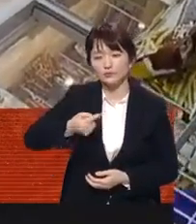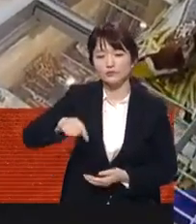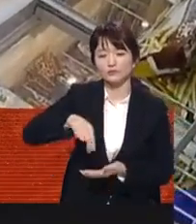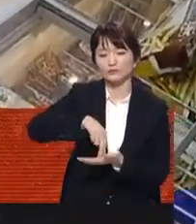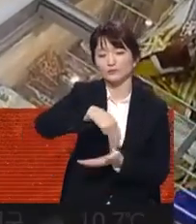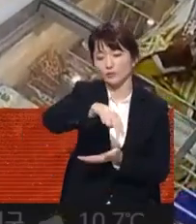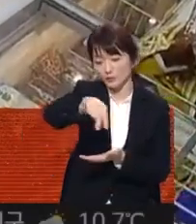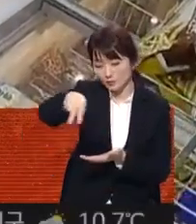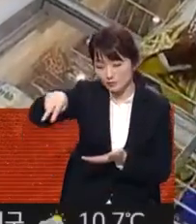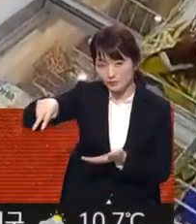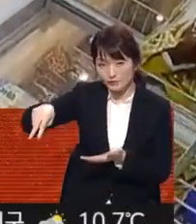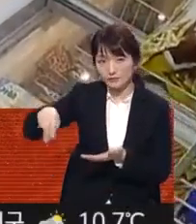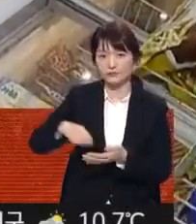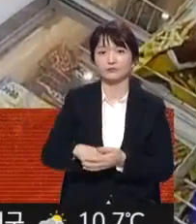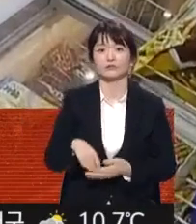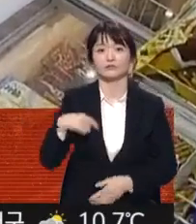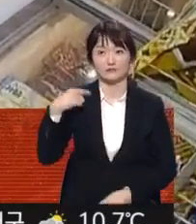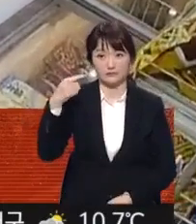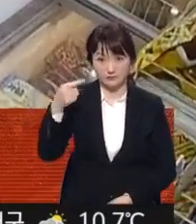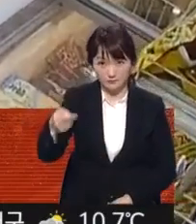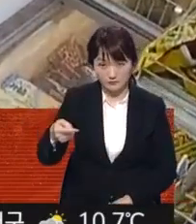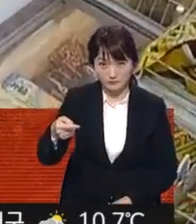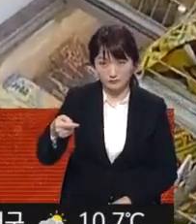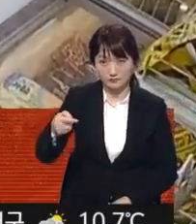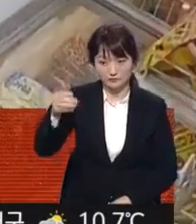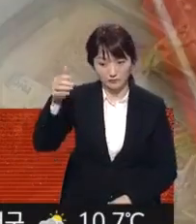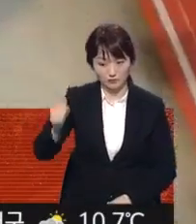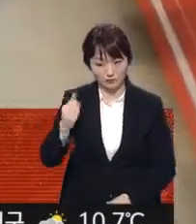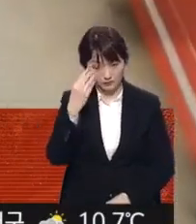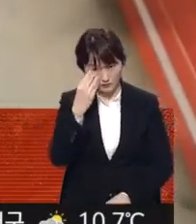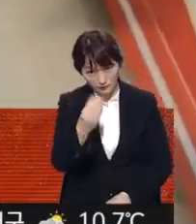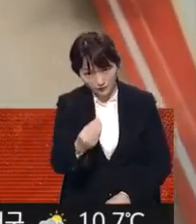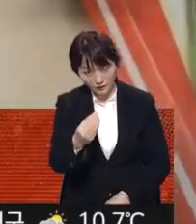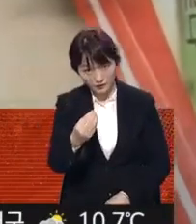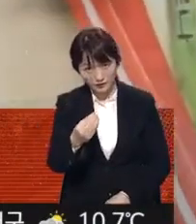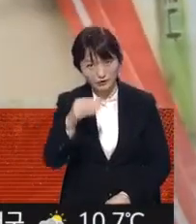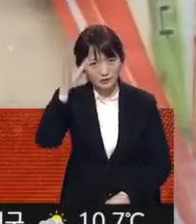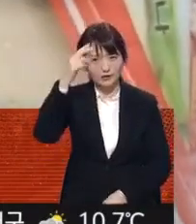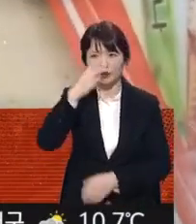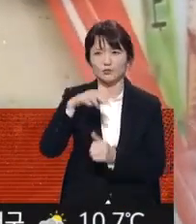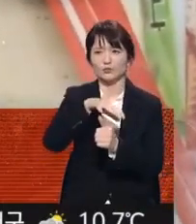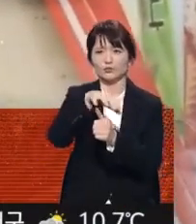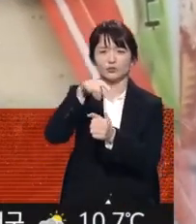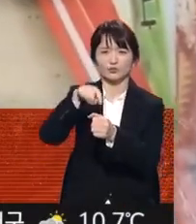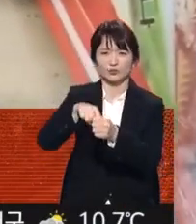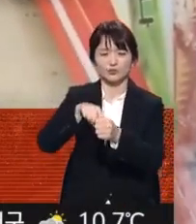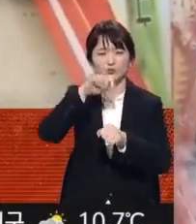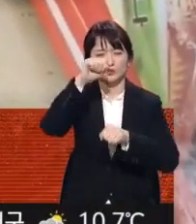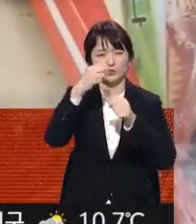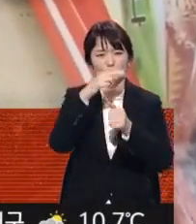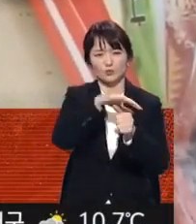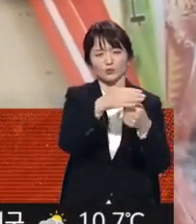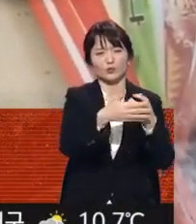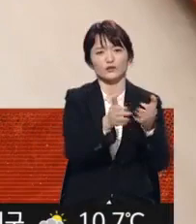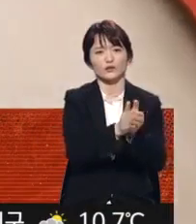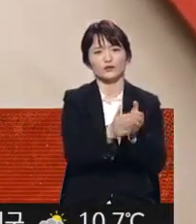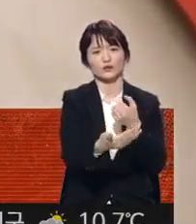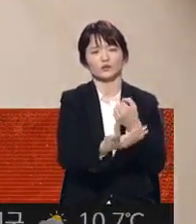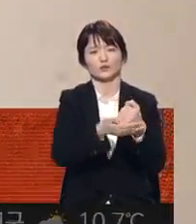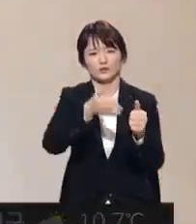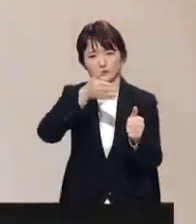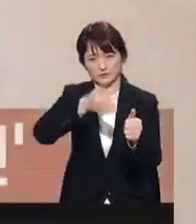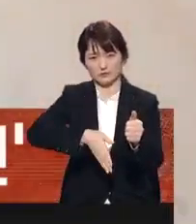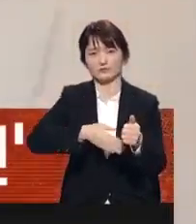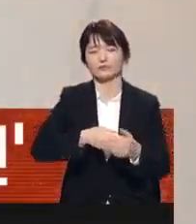돌아다니면서 헤맸다고 하고요 다음날에 이걸 점포 주인이 발견해서 강아지 보호를 위해서 동물보호단체에 도움을 요청했습니다